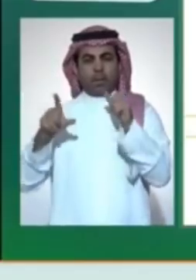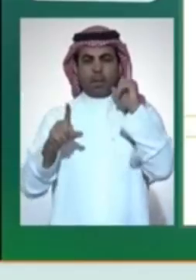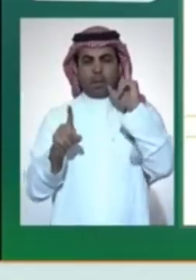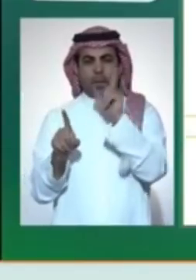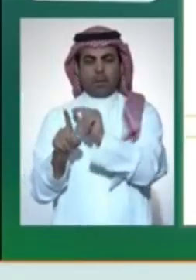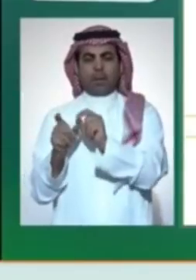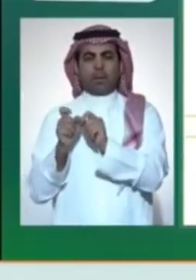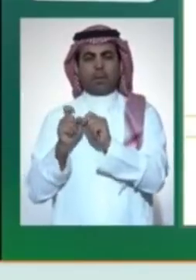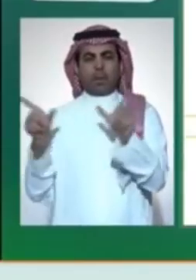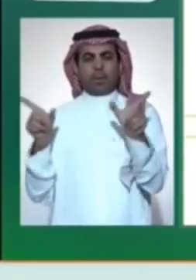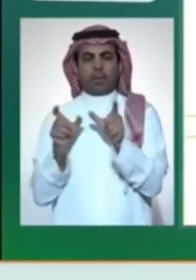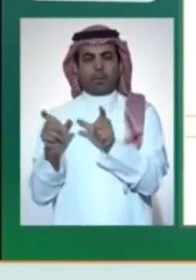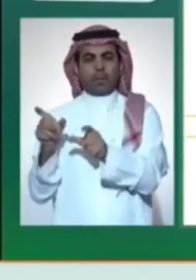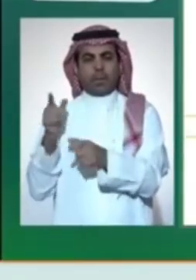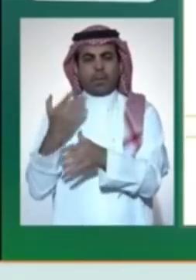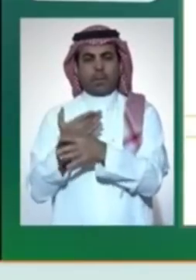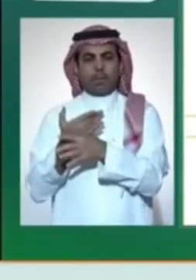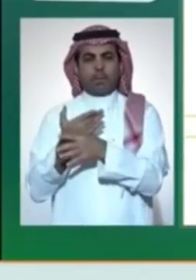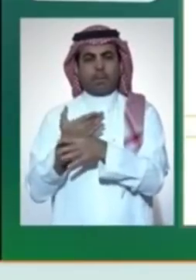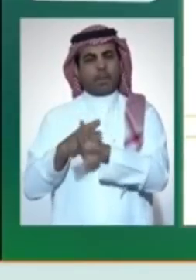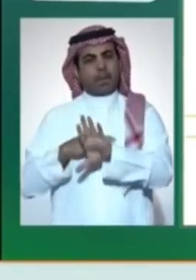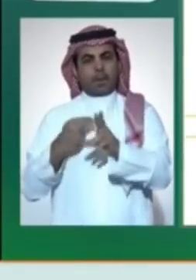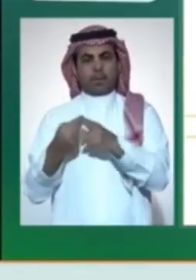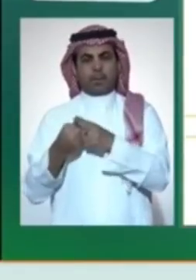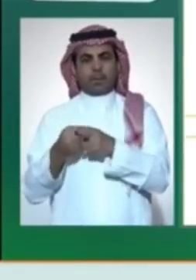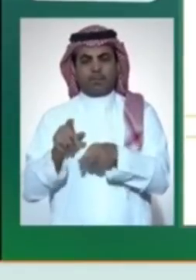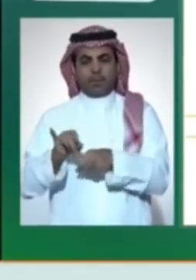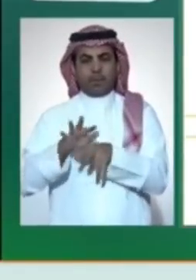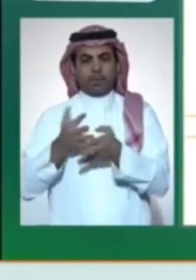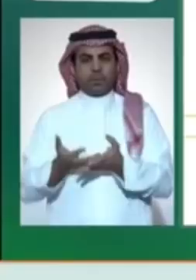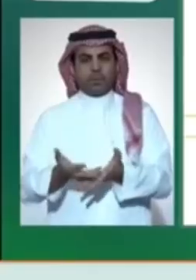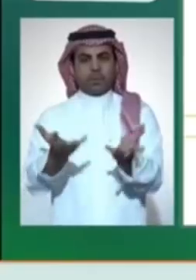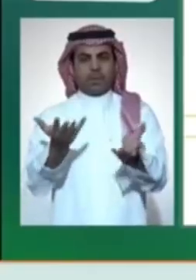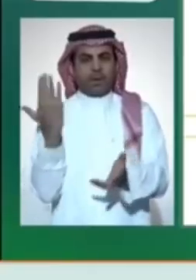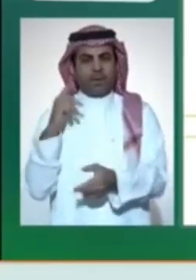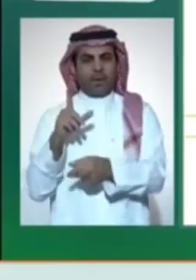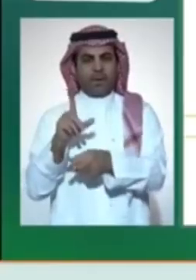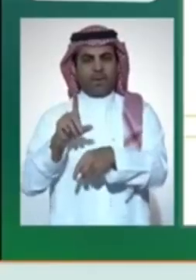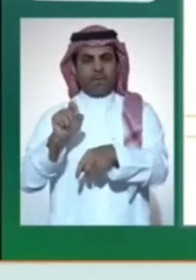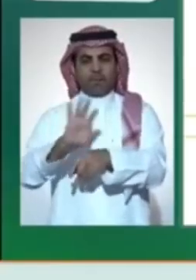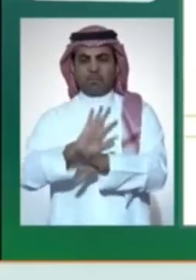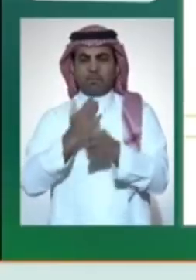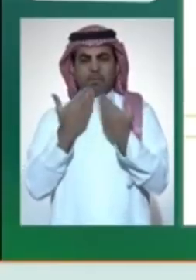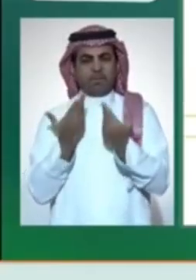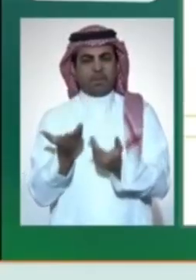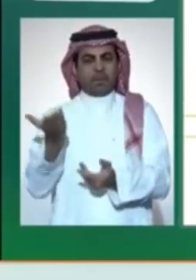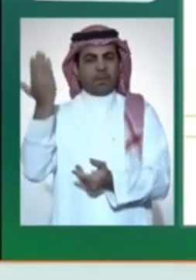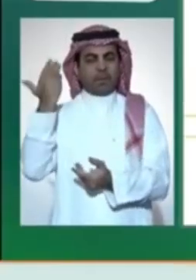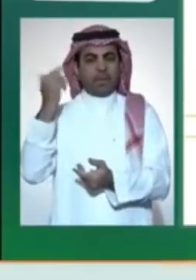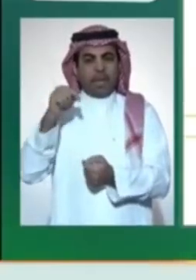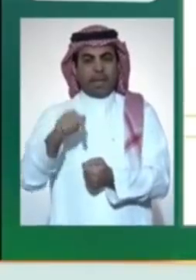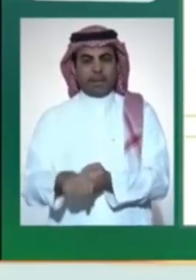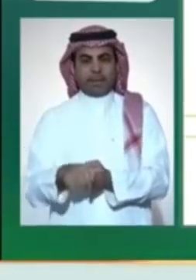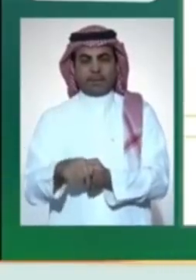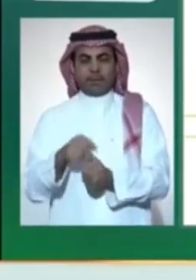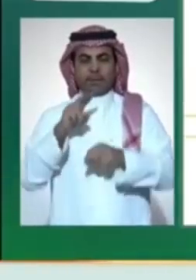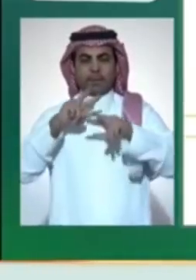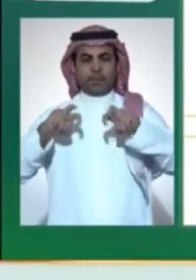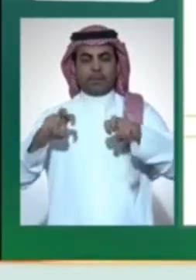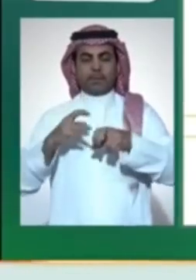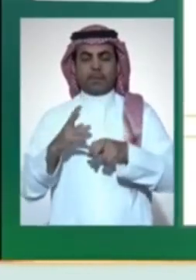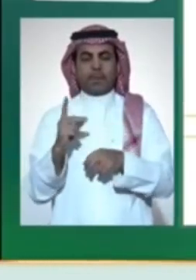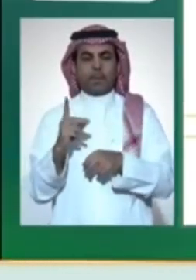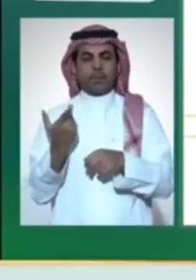فبالقضاء على هذا الناقل انتهت سلسلة الانتشار. الطرق الأخرى هو تكون المناعة